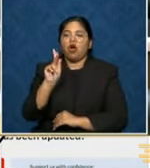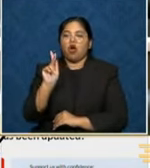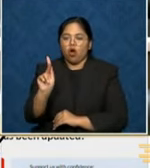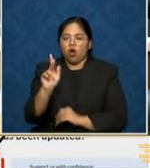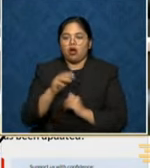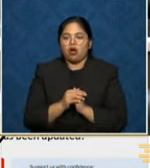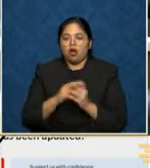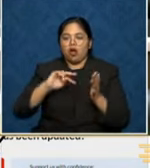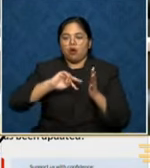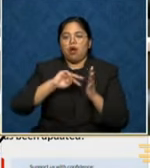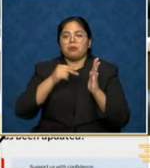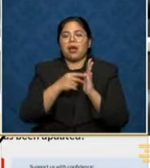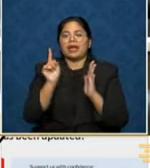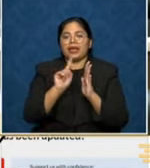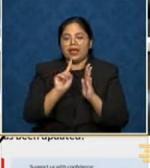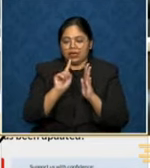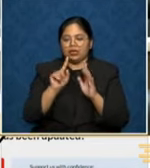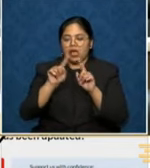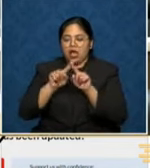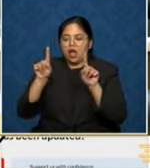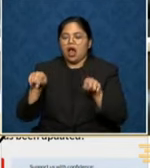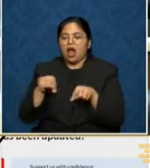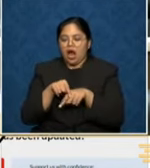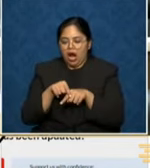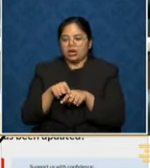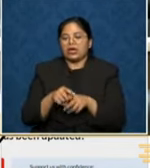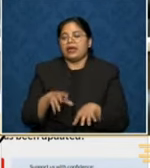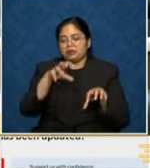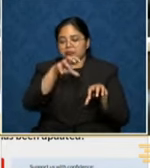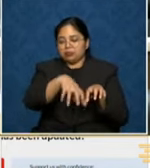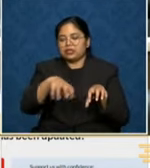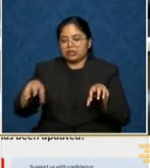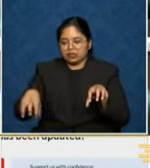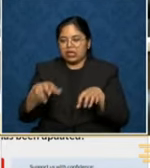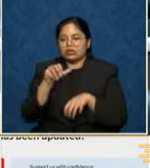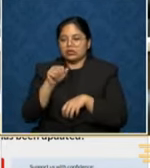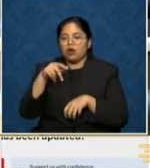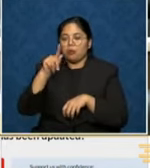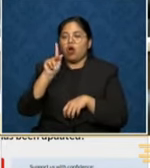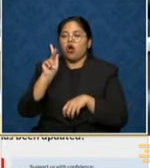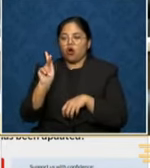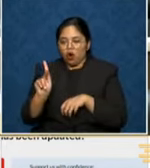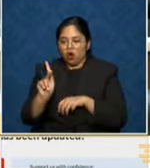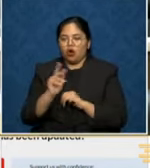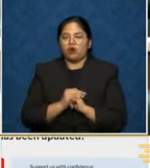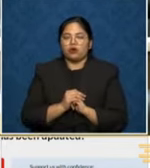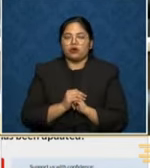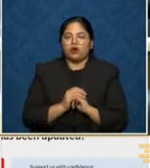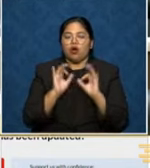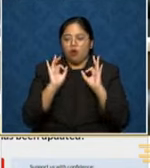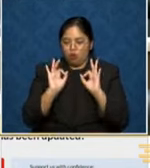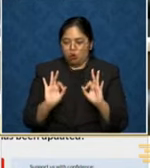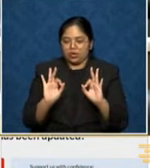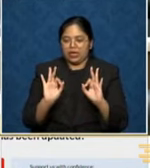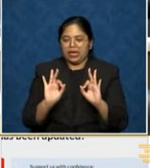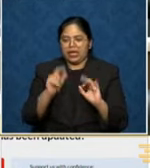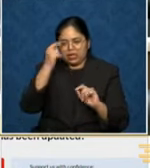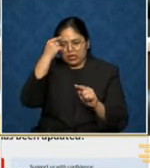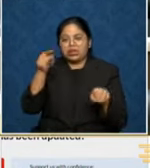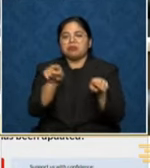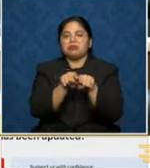าโฉนดสปก.ที่ออกในพื้นที่ที่สปก.มันชอบด้วยกฎหมายแล้วเนี่ยผมบอกว่าผมโอเคเห็นด้ว